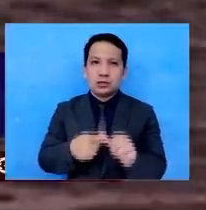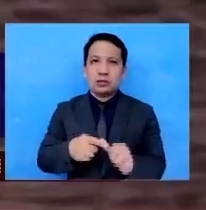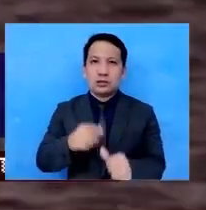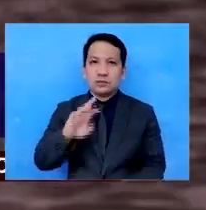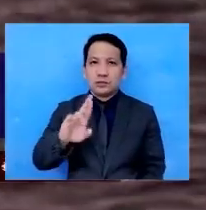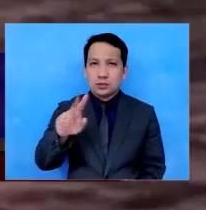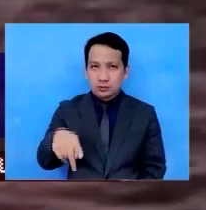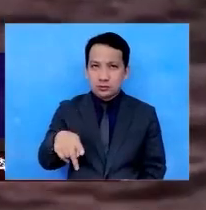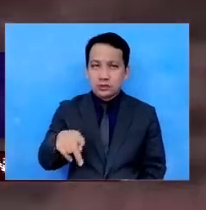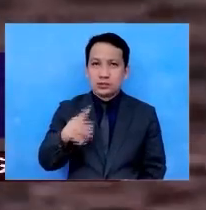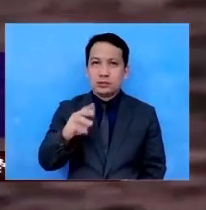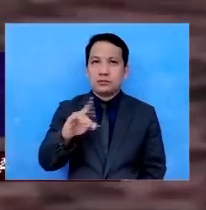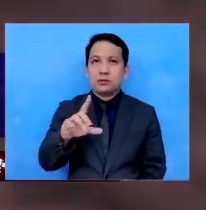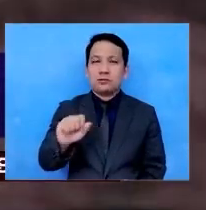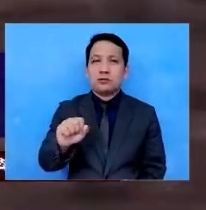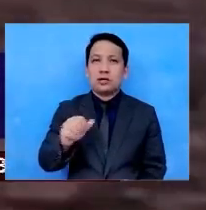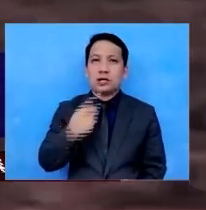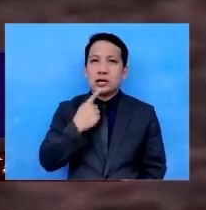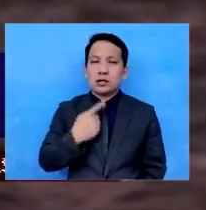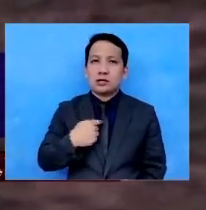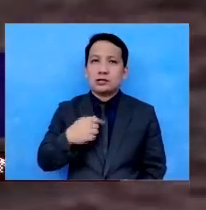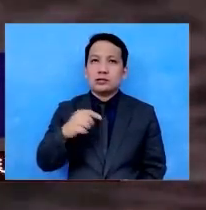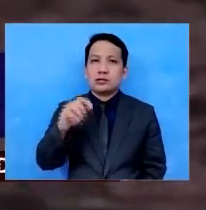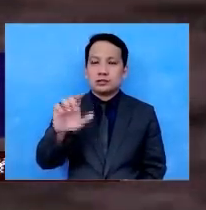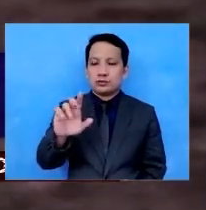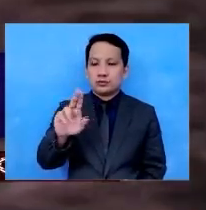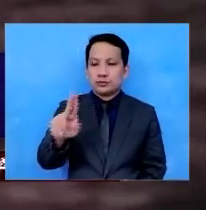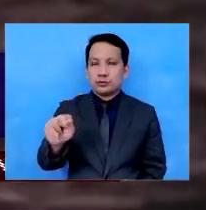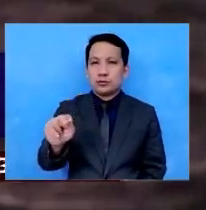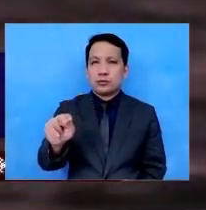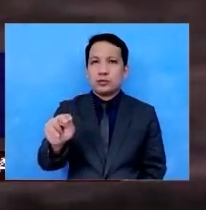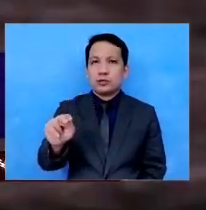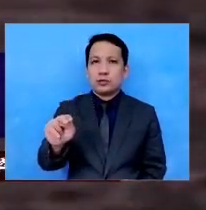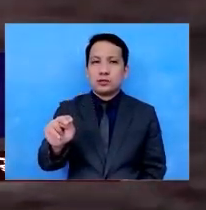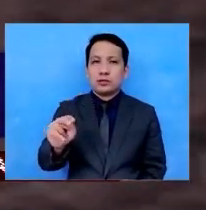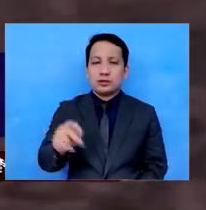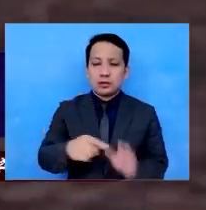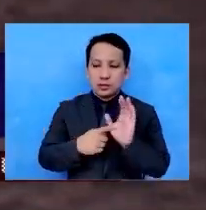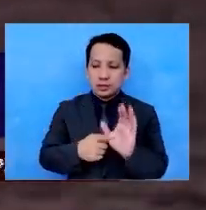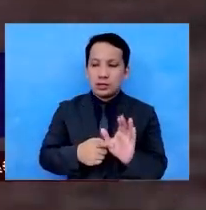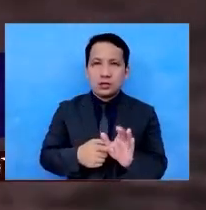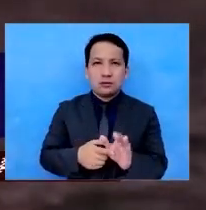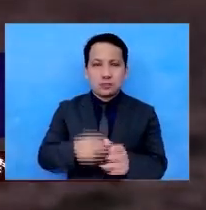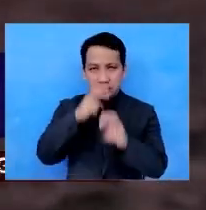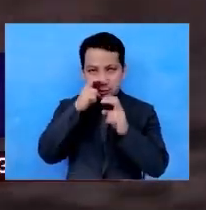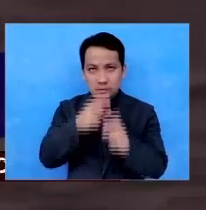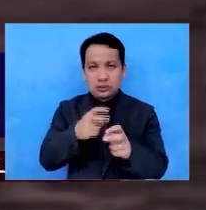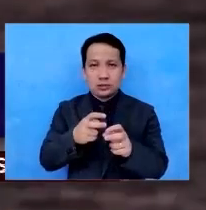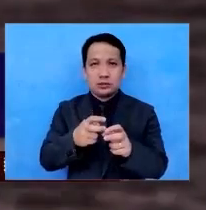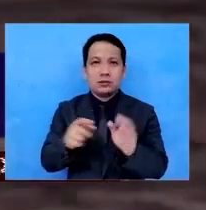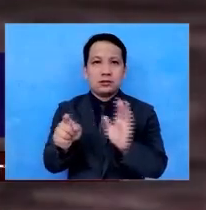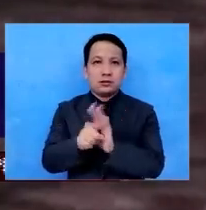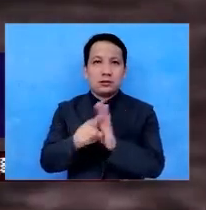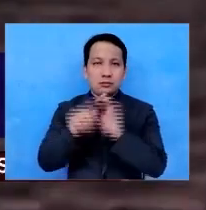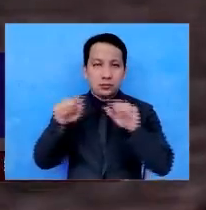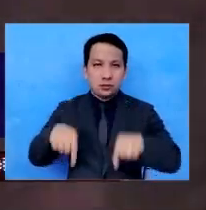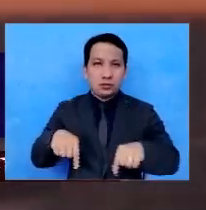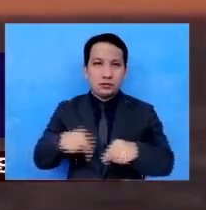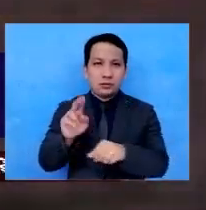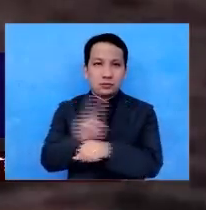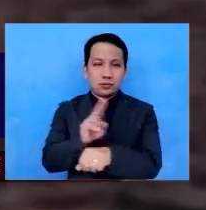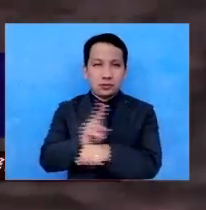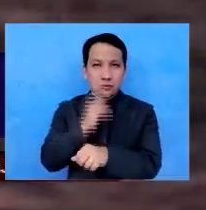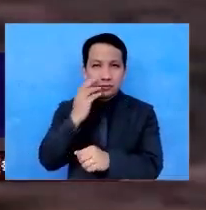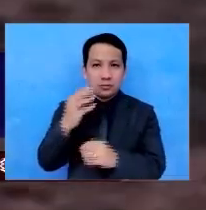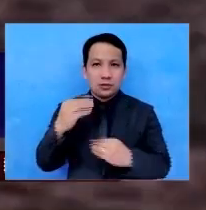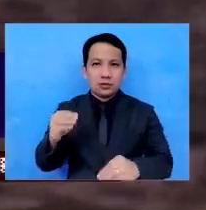Malapascua. Sa ilalim ng United Nations Convention on Conventional Weapons, mahigpit na ipinagbabawal ang paggamit ng